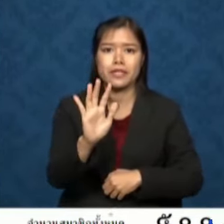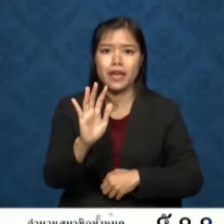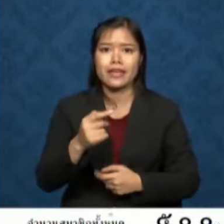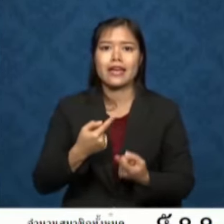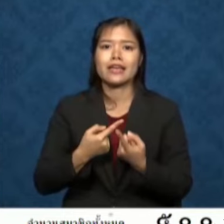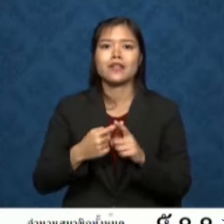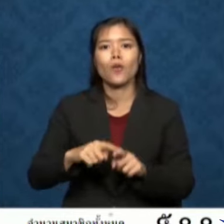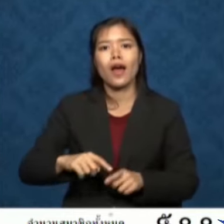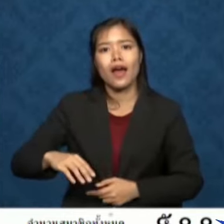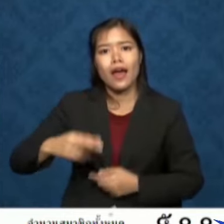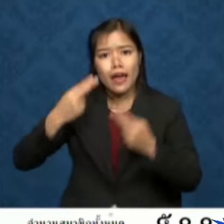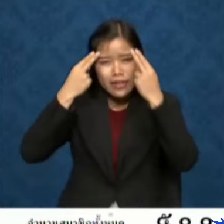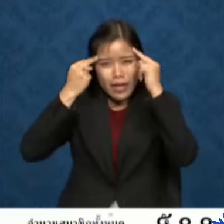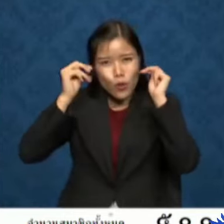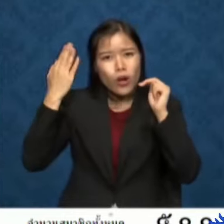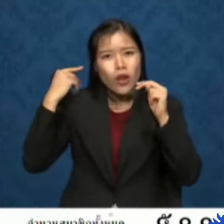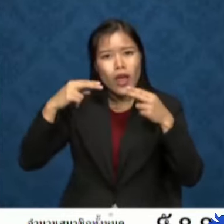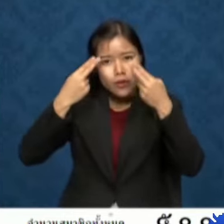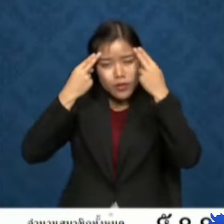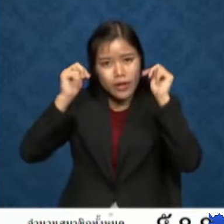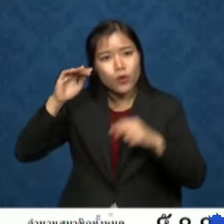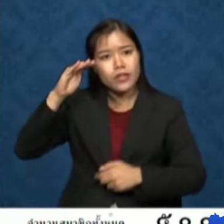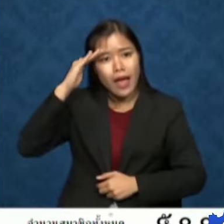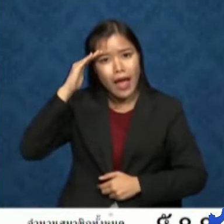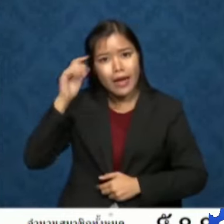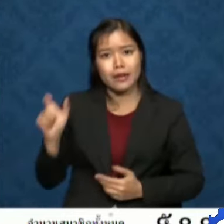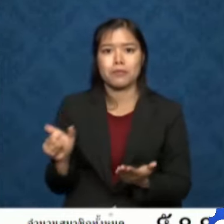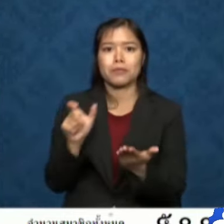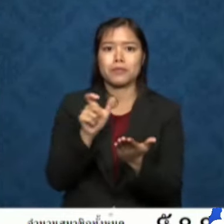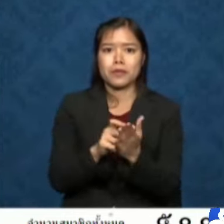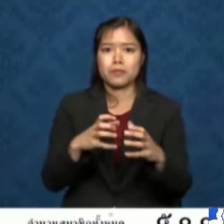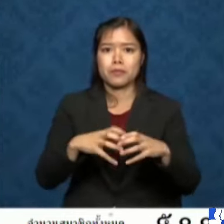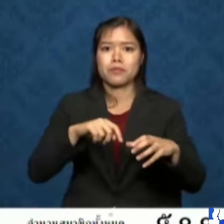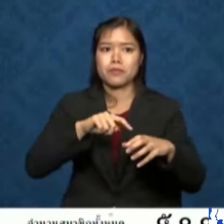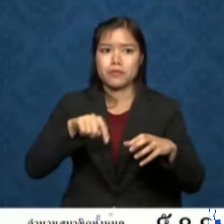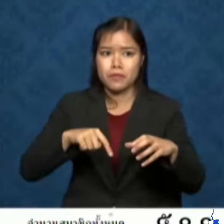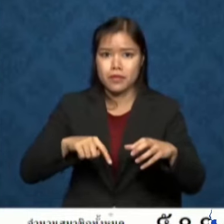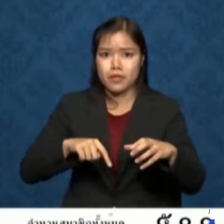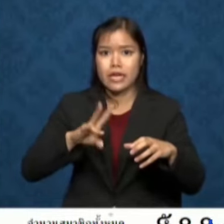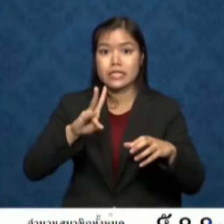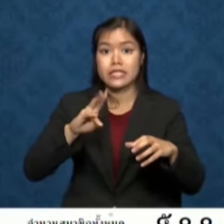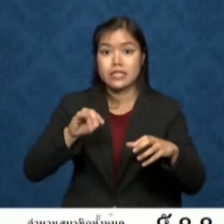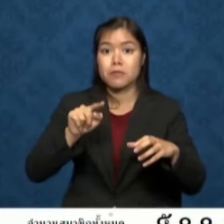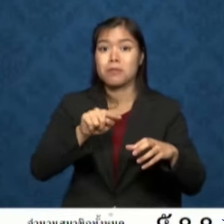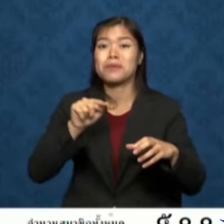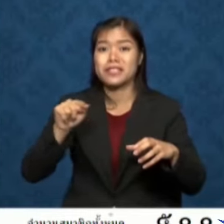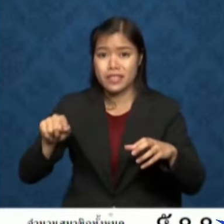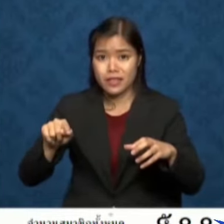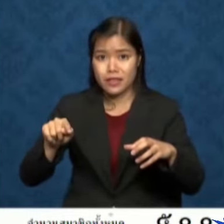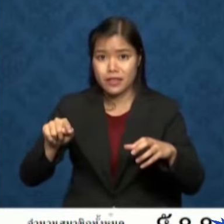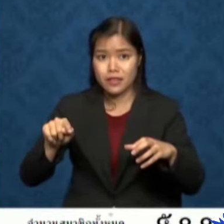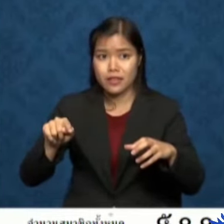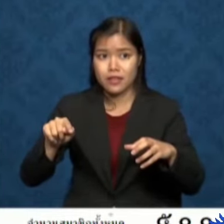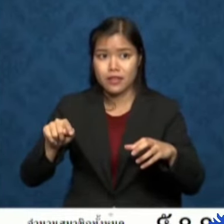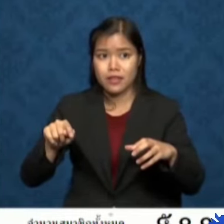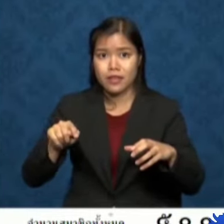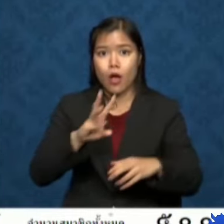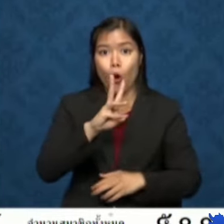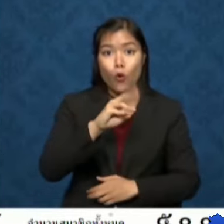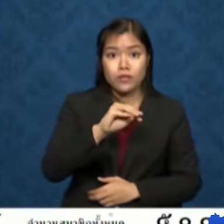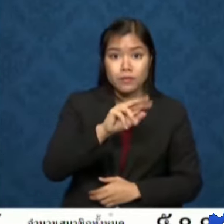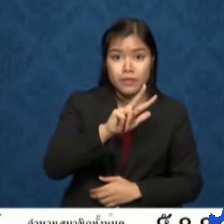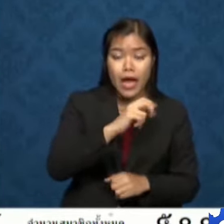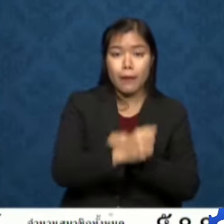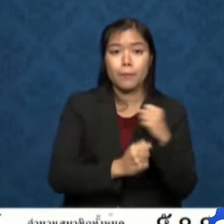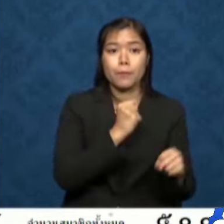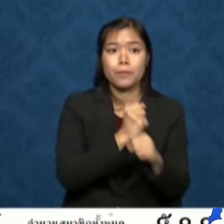ทำอยู่แล้วนั่นก็คือการบรรจุกำลังพลในอัตราประมาณร้อยละ 70ของอัตราความต้องการจริงปี 63ปี 63สมัยพล